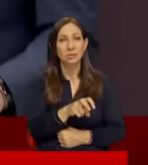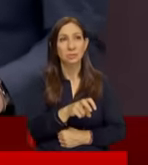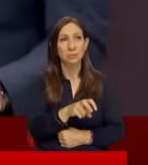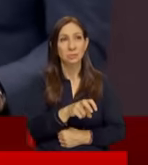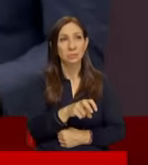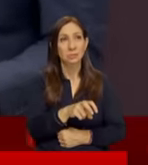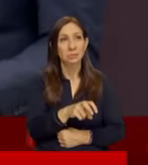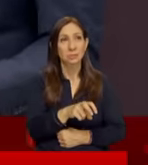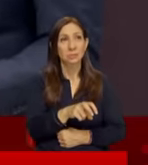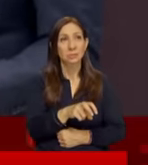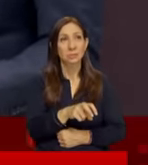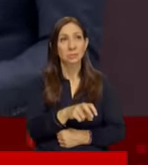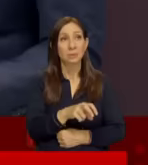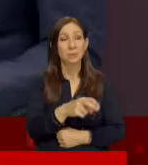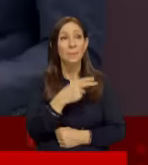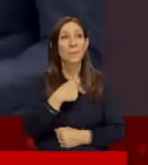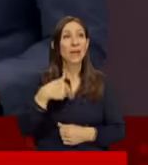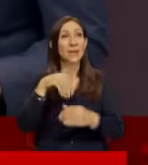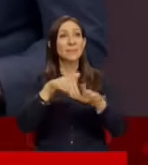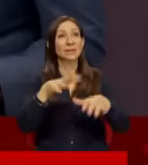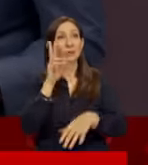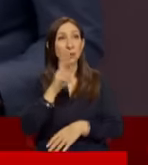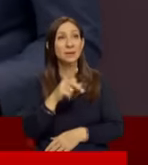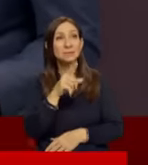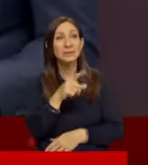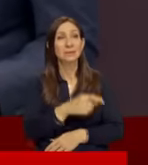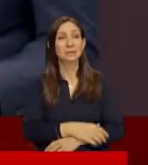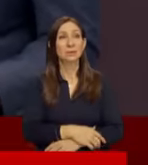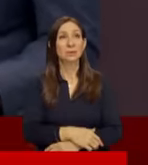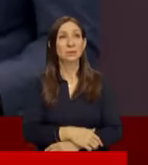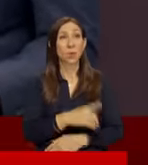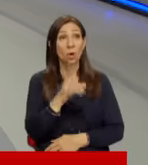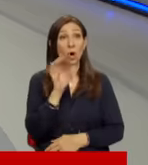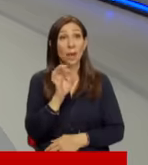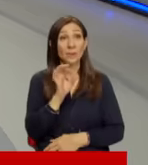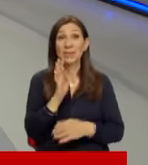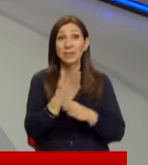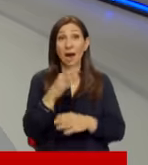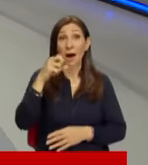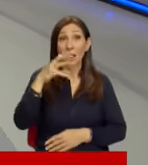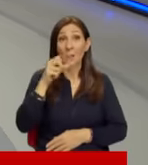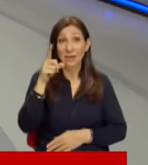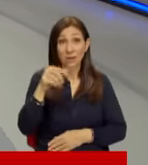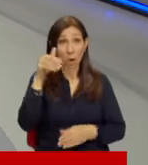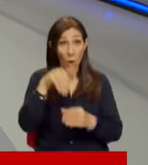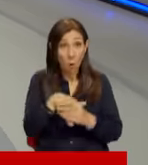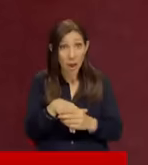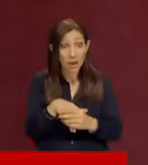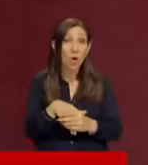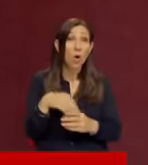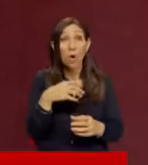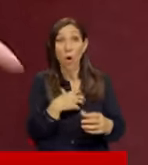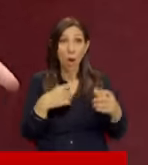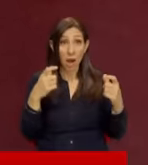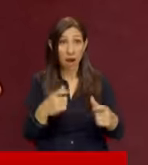gitmiş. Belediye meclisinde görebilir miyiz bunu Savaş? O da önemli çünkü AK Parti'nin oylarının